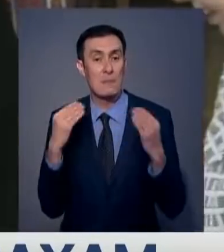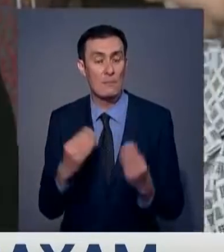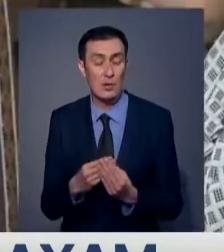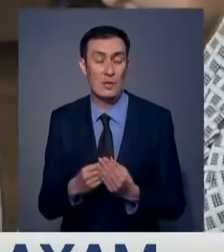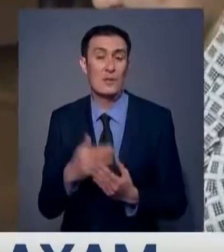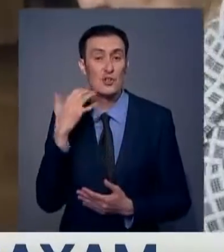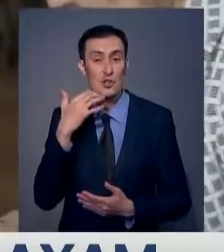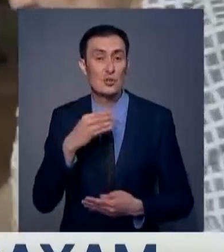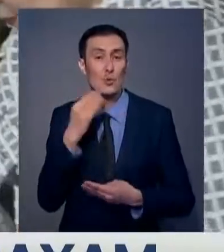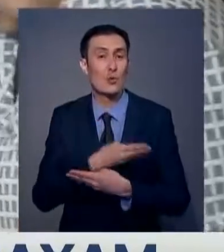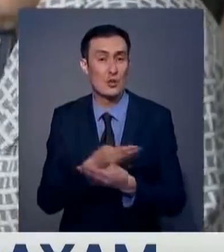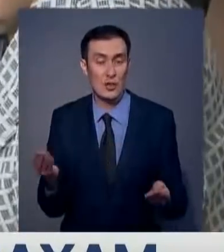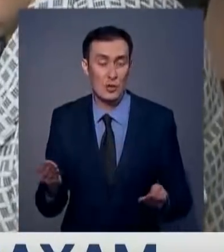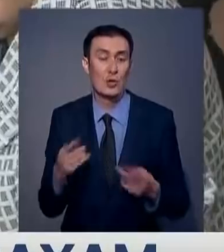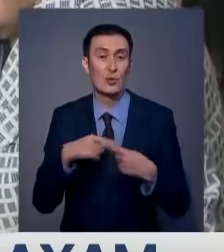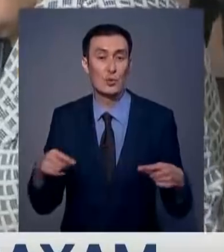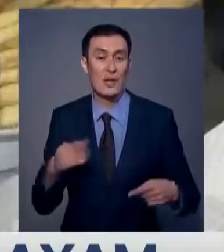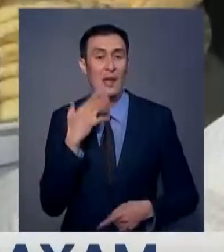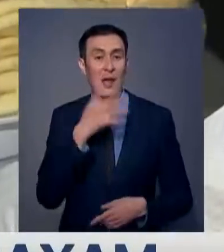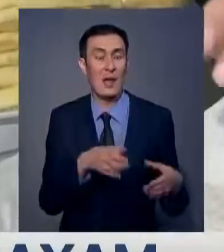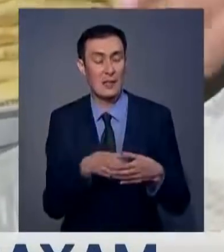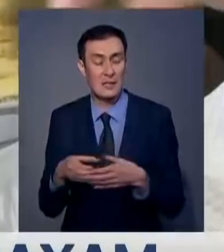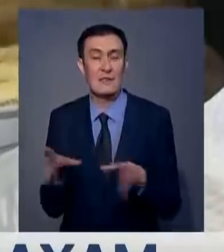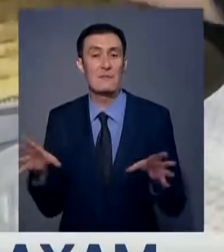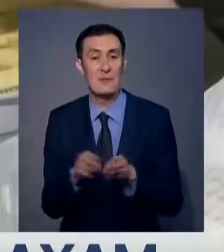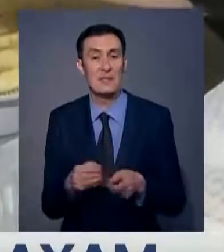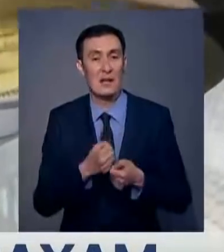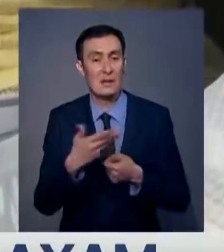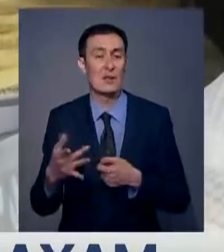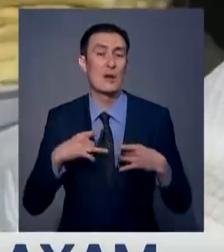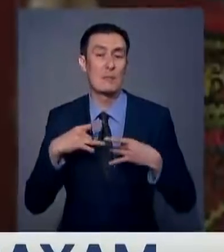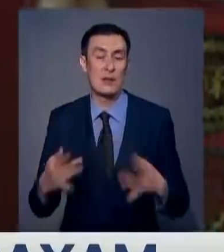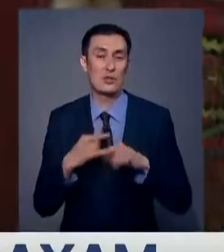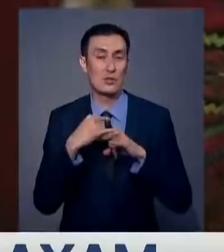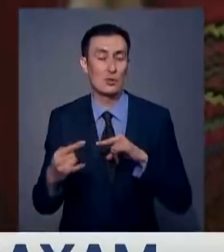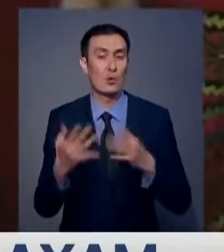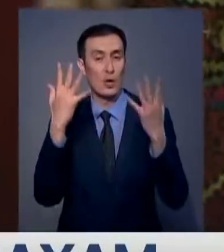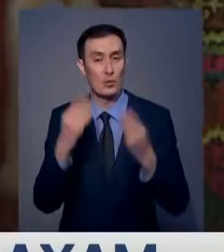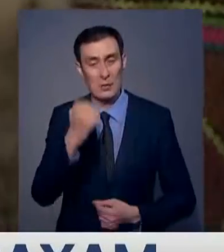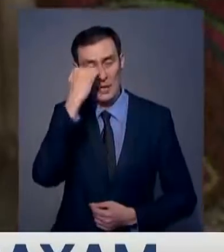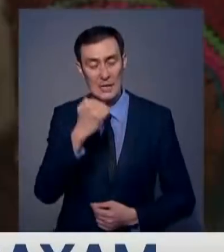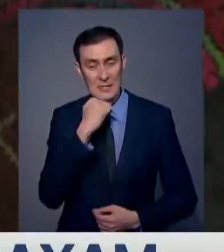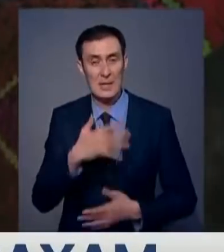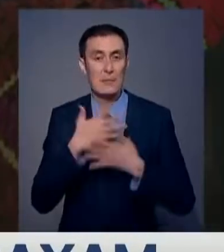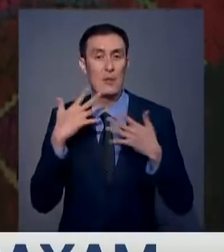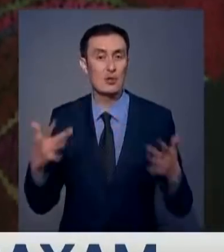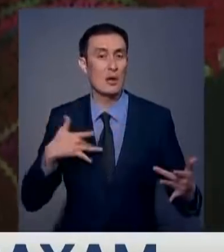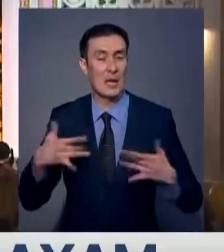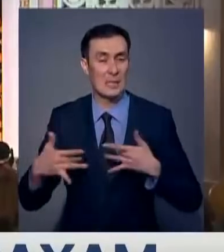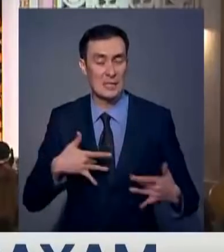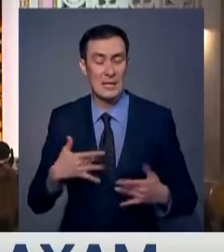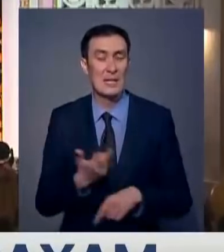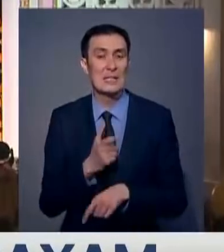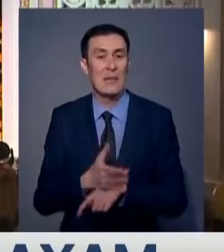тыквы, чеченцы угощают уже все другие этносы. Все вместе они накрывают праздничный стол ко Дню Благодарности и ставят большой концерт. Один из